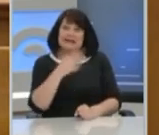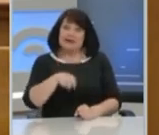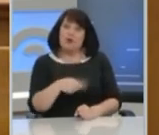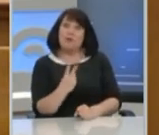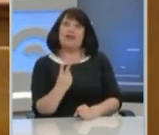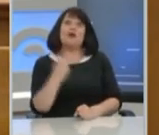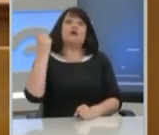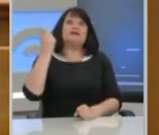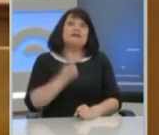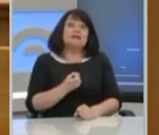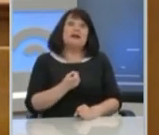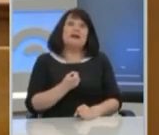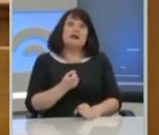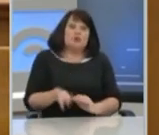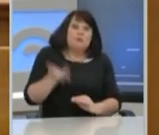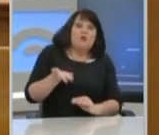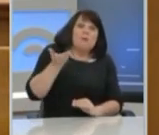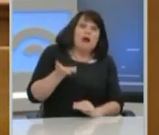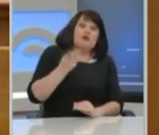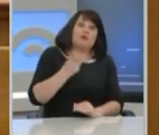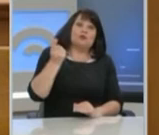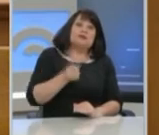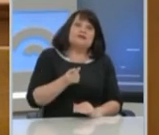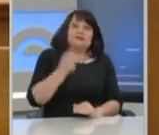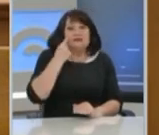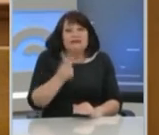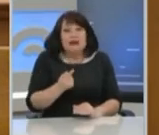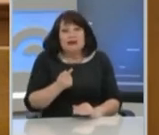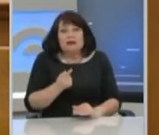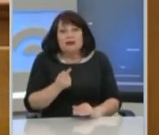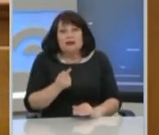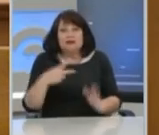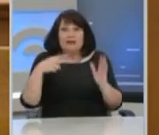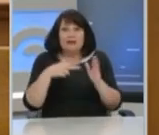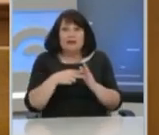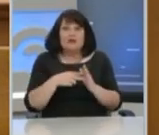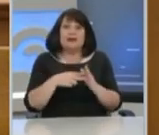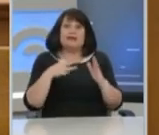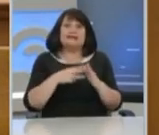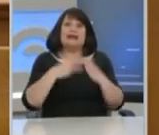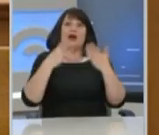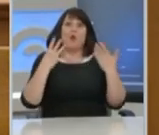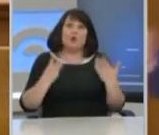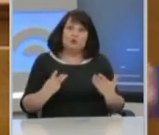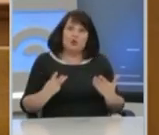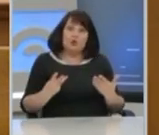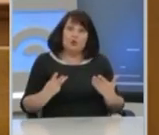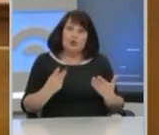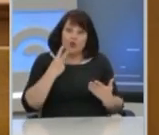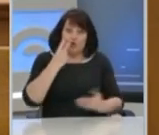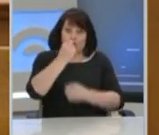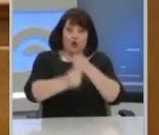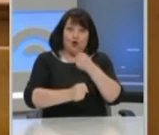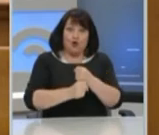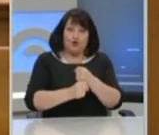4,2%, πολύ πιο πάνω από το 3,5, τότε είναι προφανές ότι το 18, έχοντας 2 χρόνια που